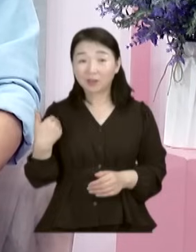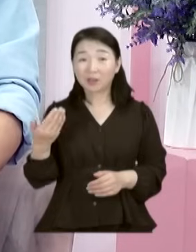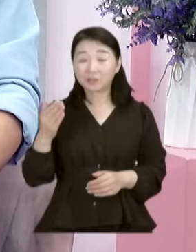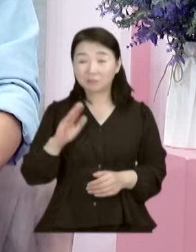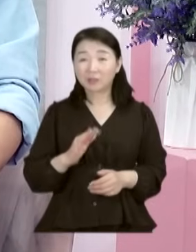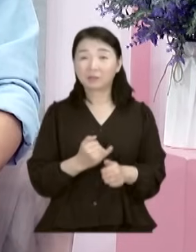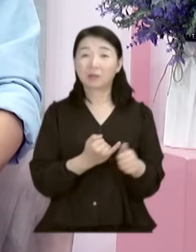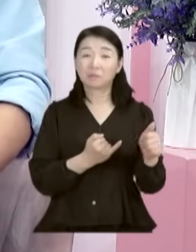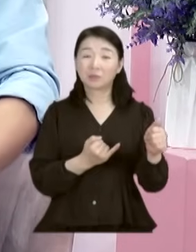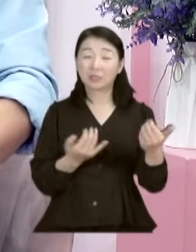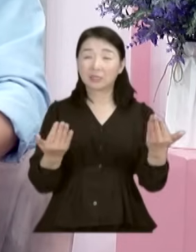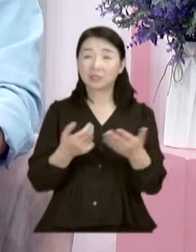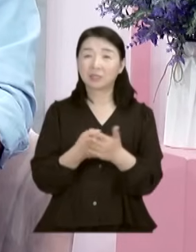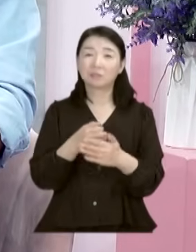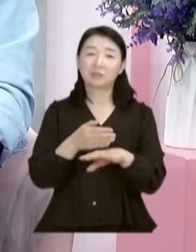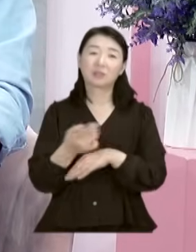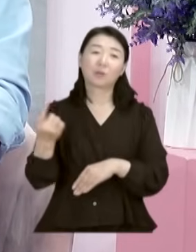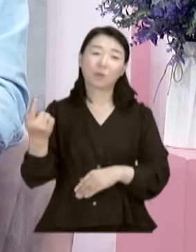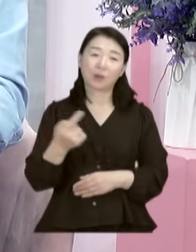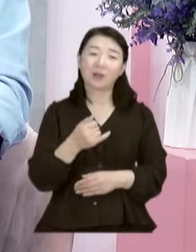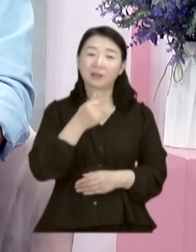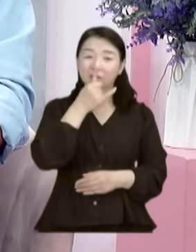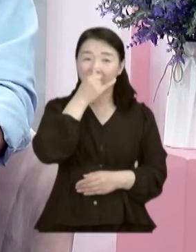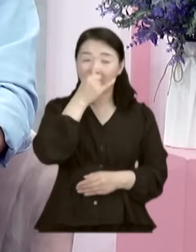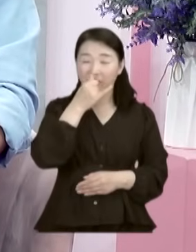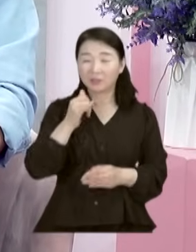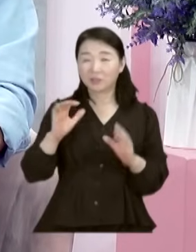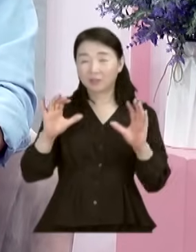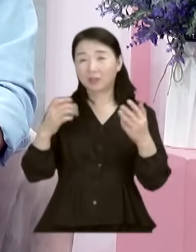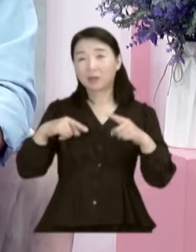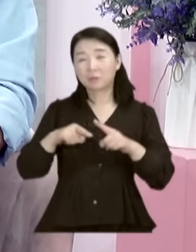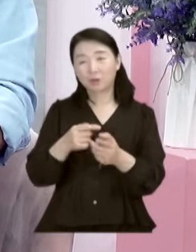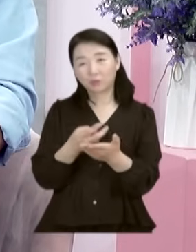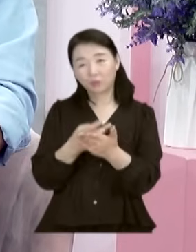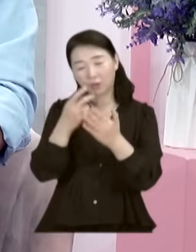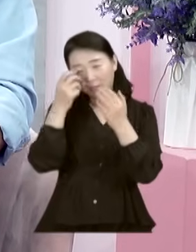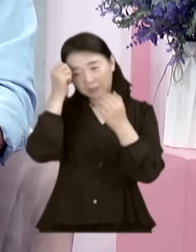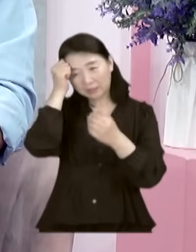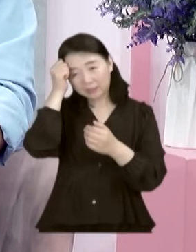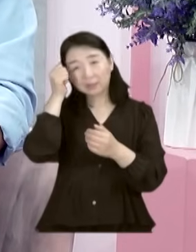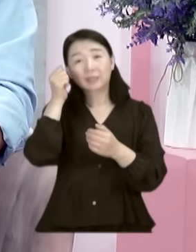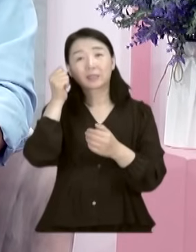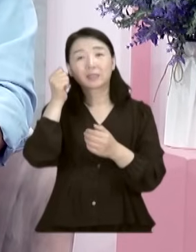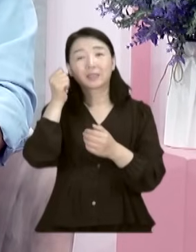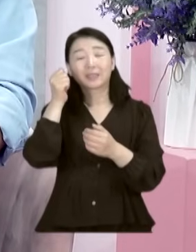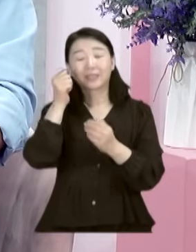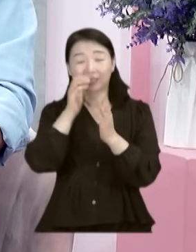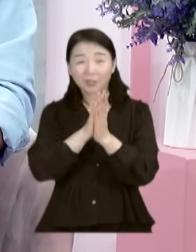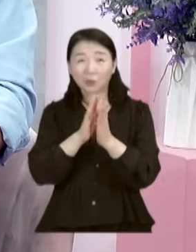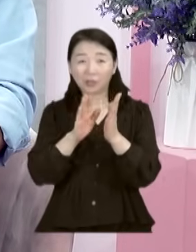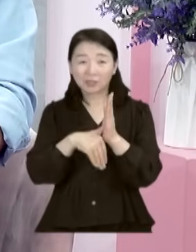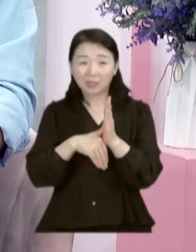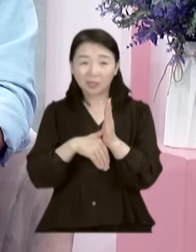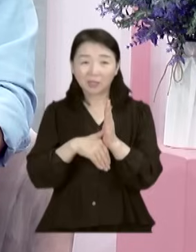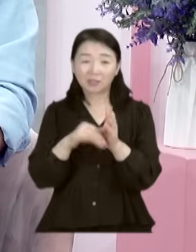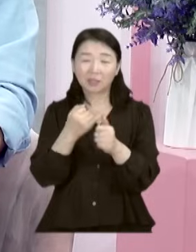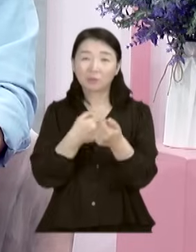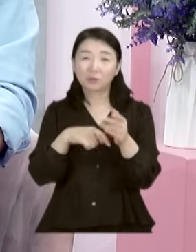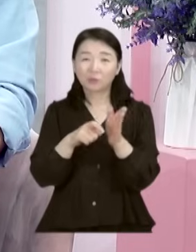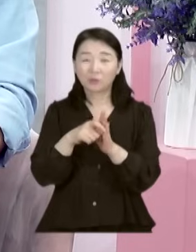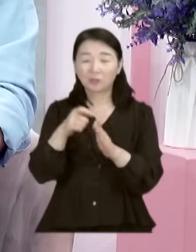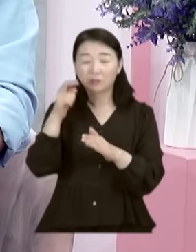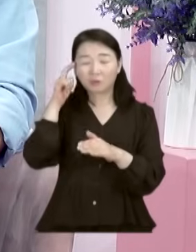됐어요네 잘 모르는데 남편이 그날 사역 때문에 좀 늦게 온 날이 있었어요 제가 아이들이랑 누워서 기도를 하다가 이제